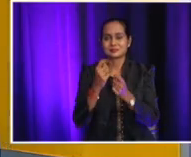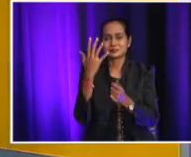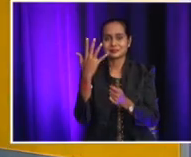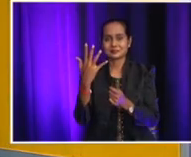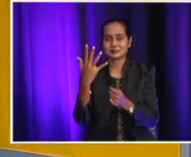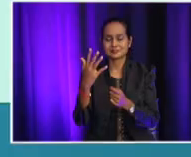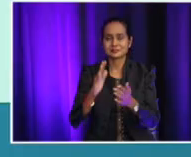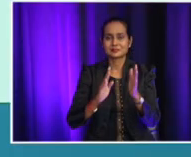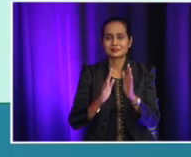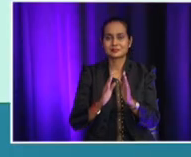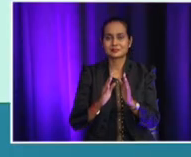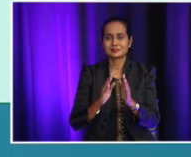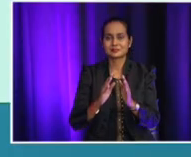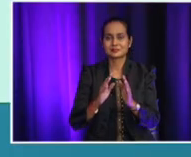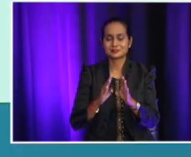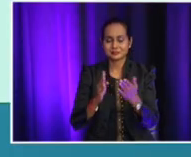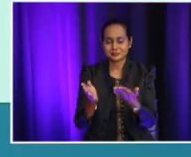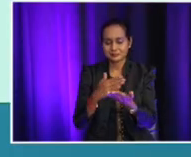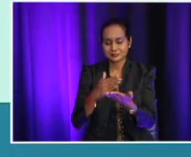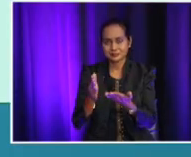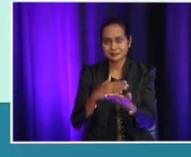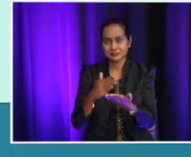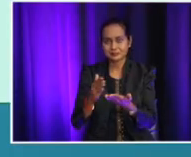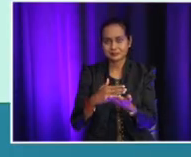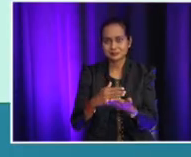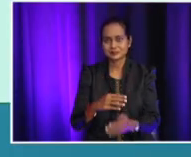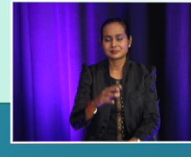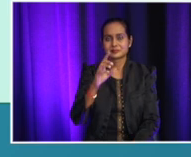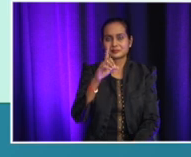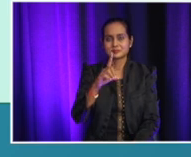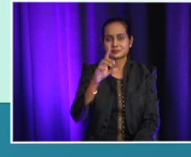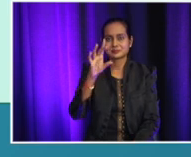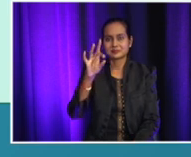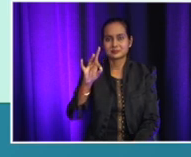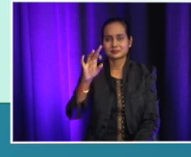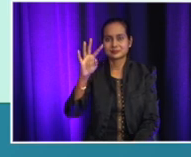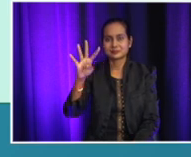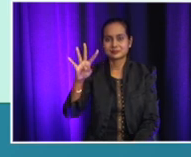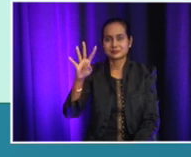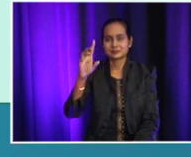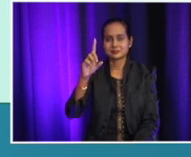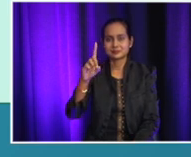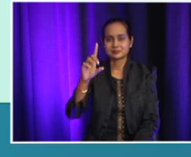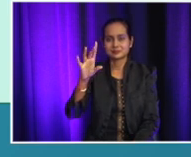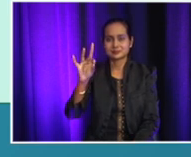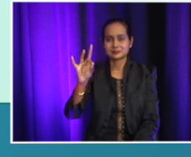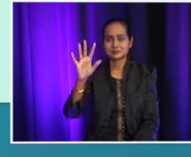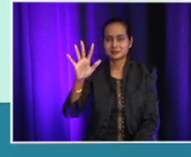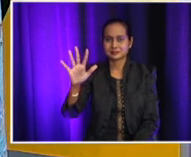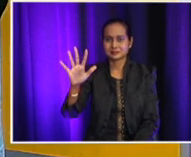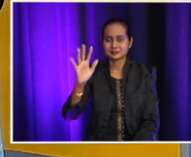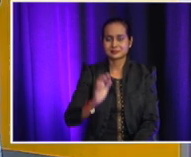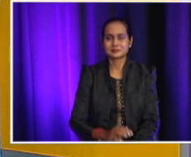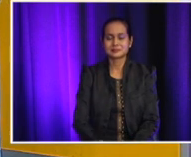halaman 184 185 ya oke baiklah